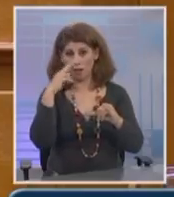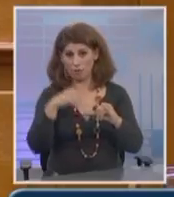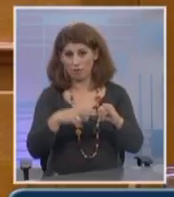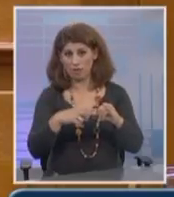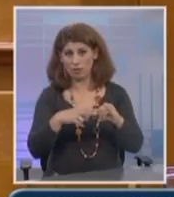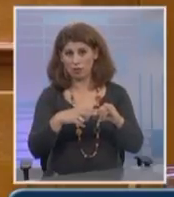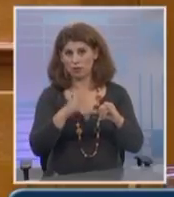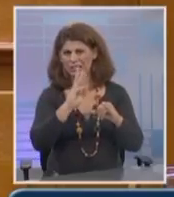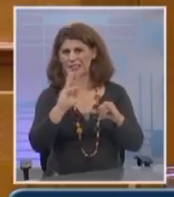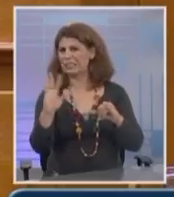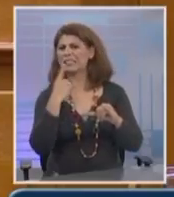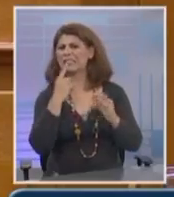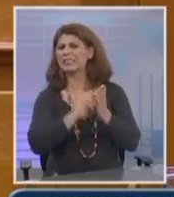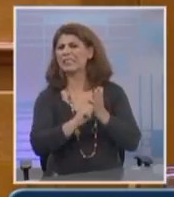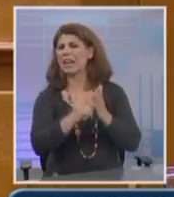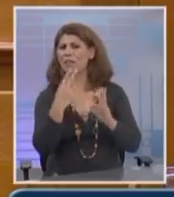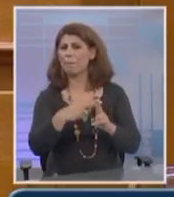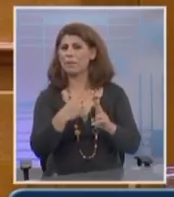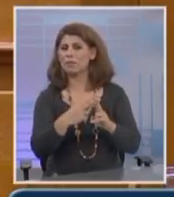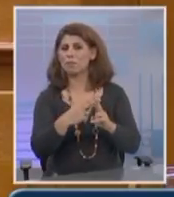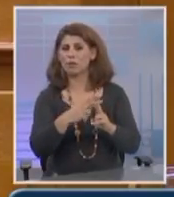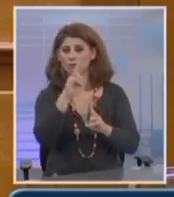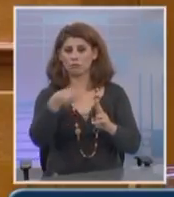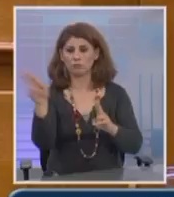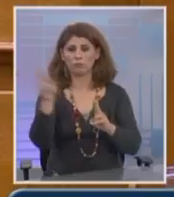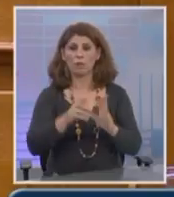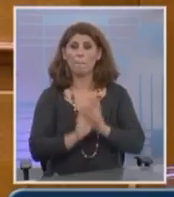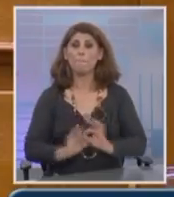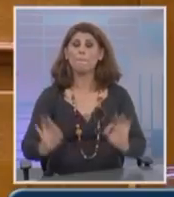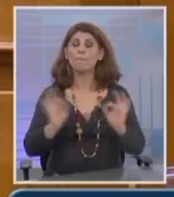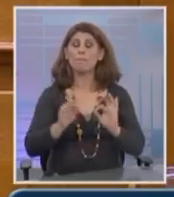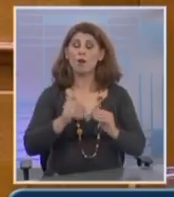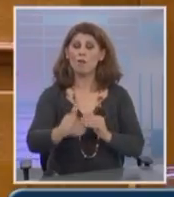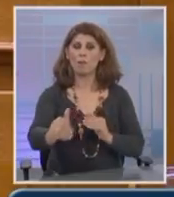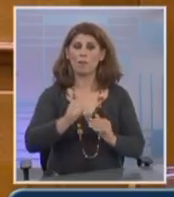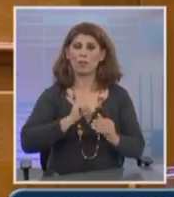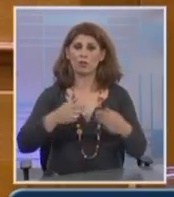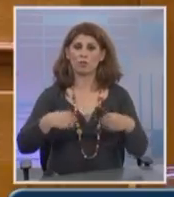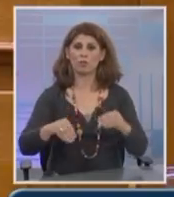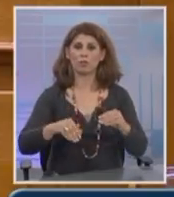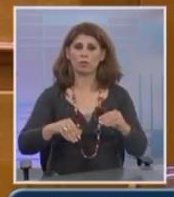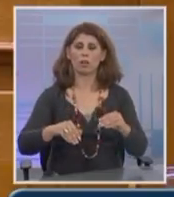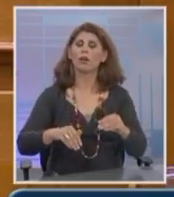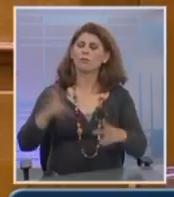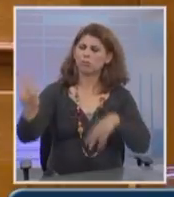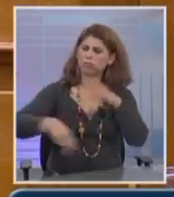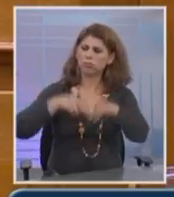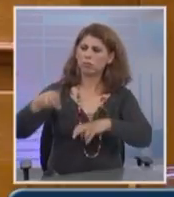επίσημη ιστοσελίδα σας. Αξίζει τον κόπο. Ακυρώνουμε τις προβλεπόμενες ιδιωτικοποιήσεις και τη λαιλασία του δημόσιου